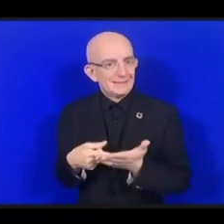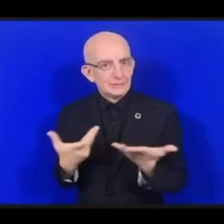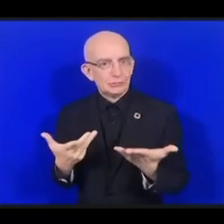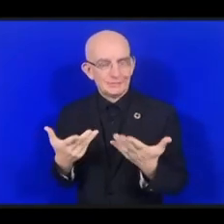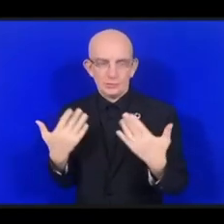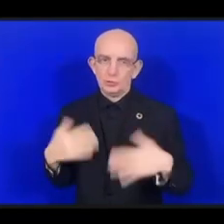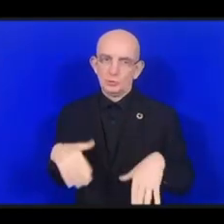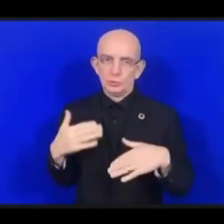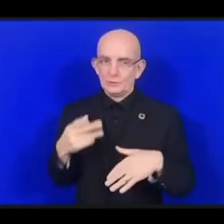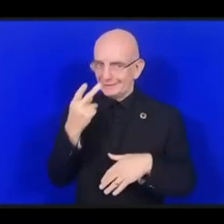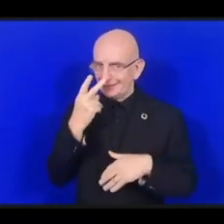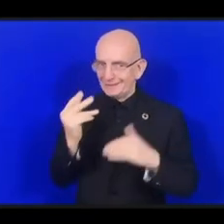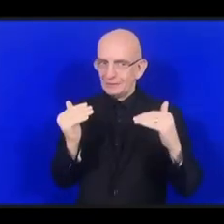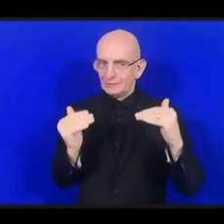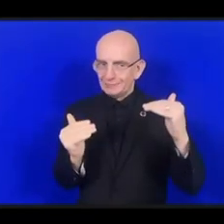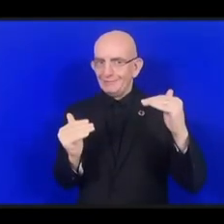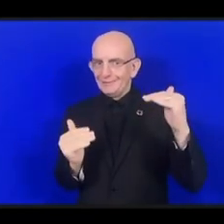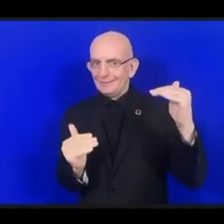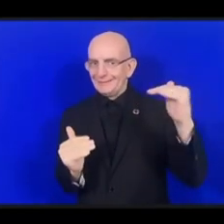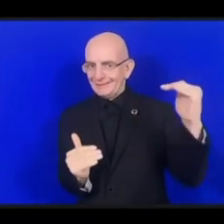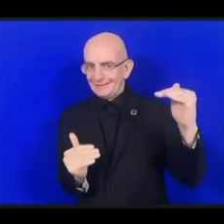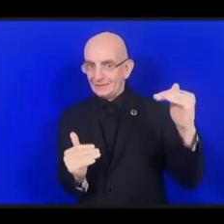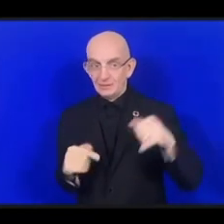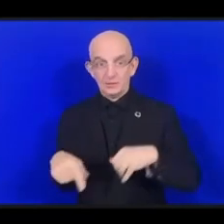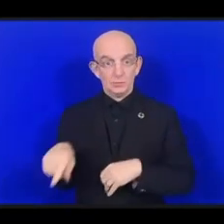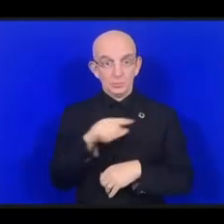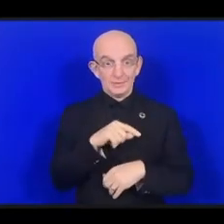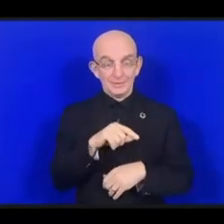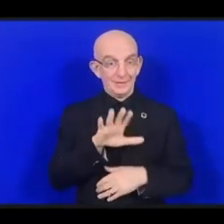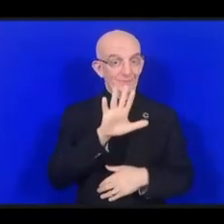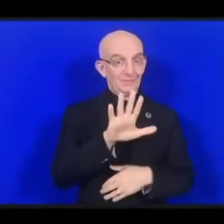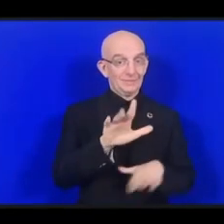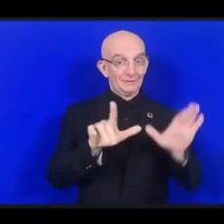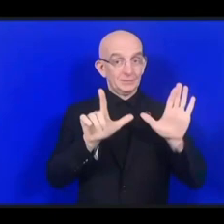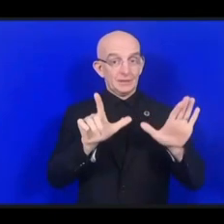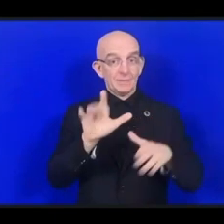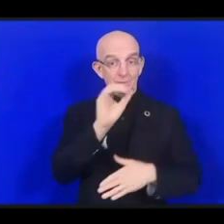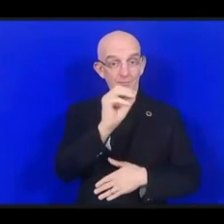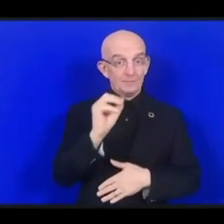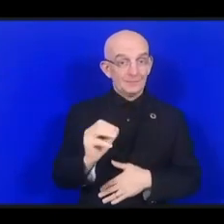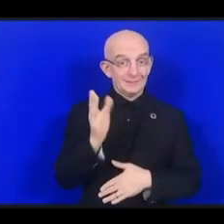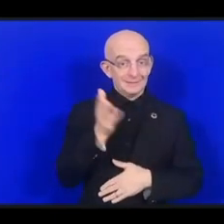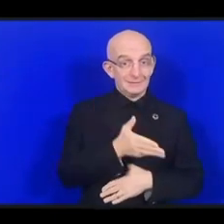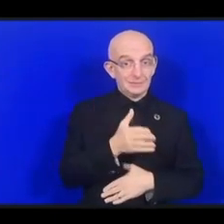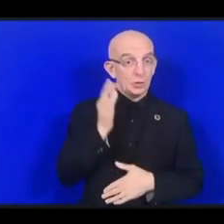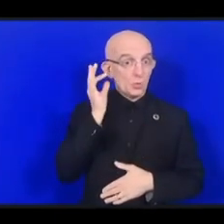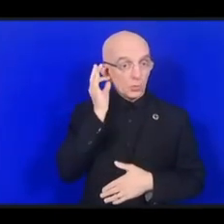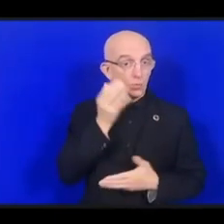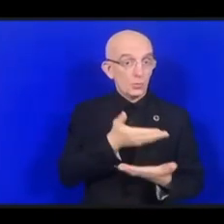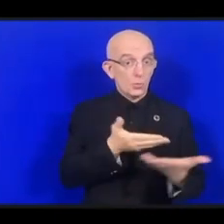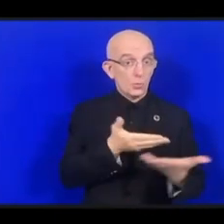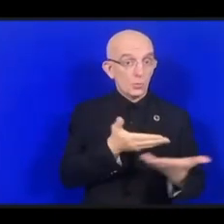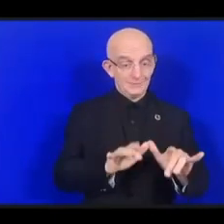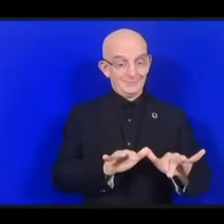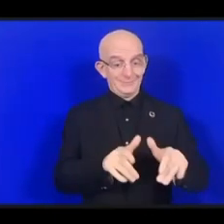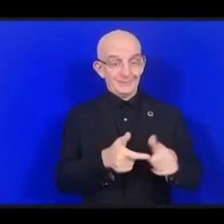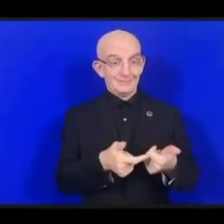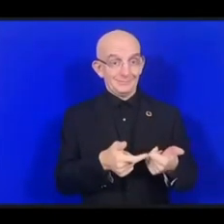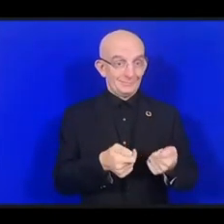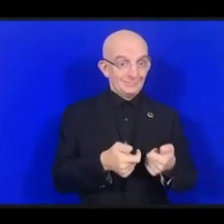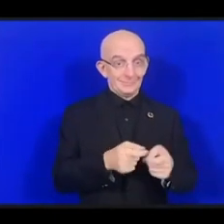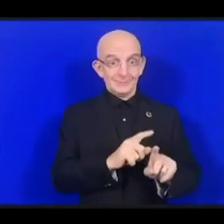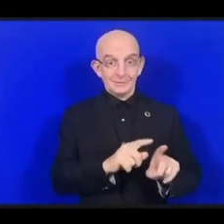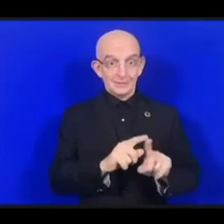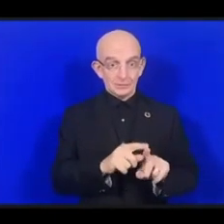utilis Internet et 1,1 milliard de femmes ce chiffre é pas effarant dans les pays à revenu moyen ou